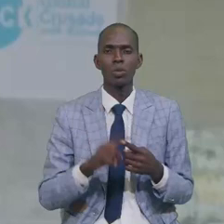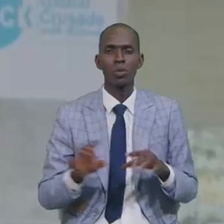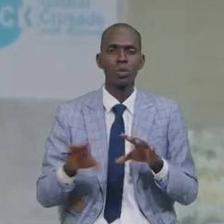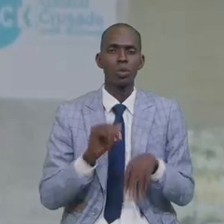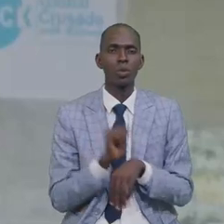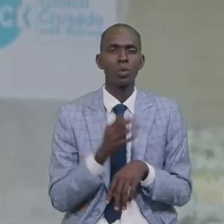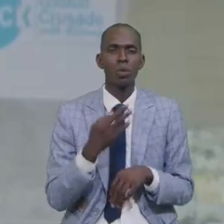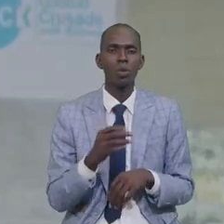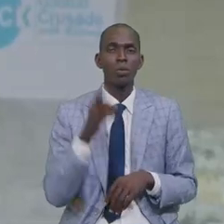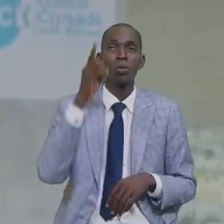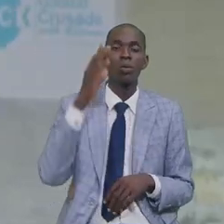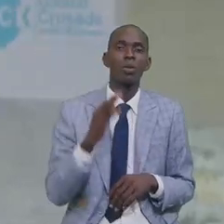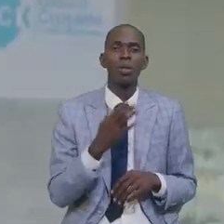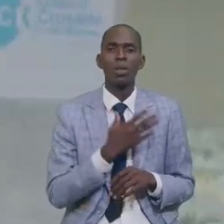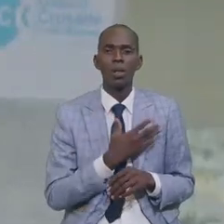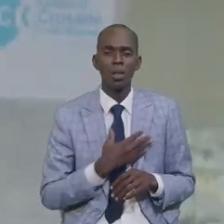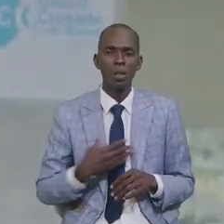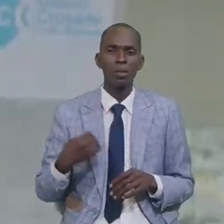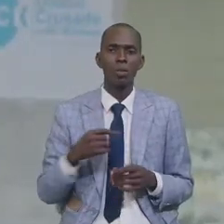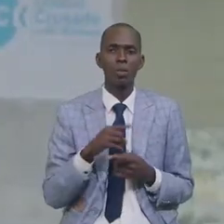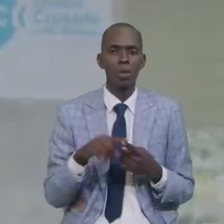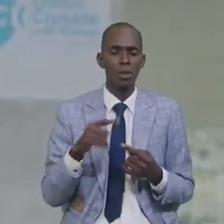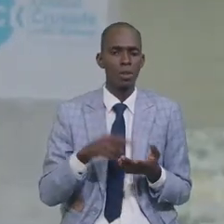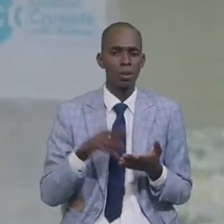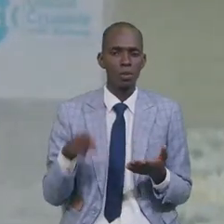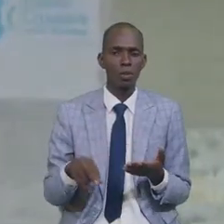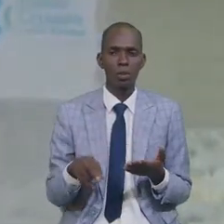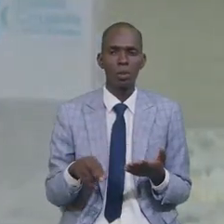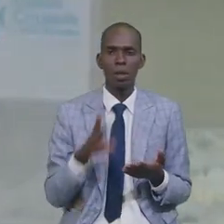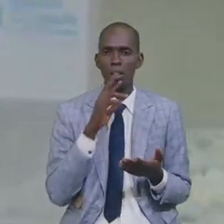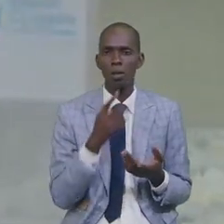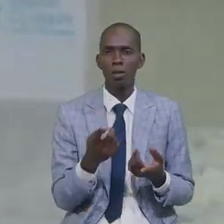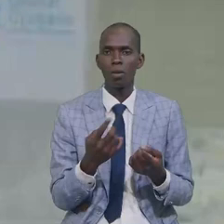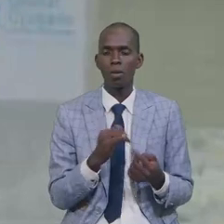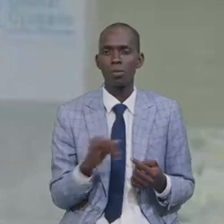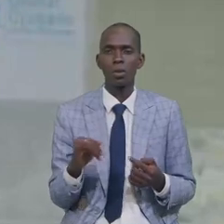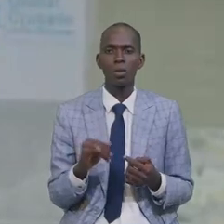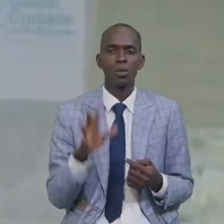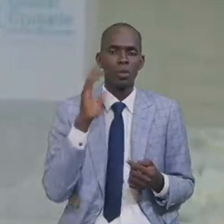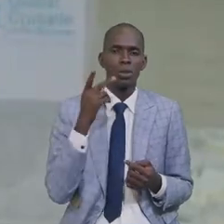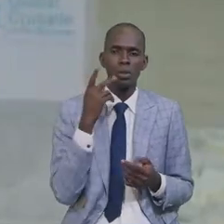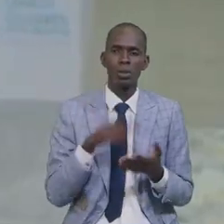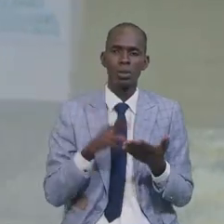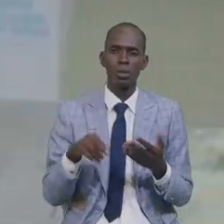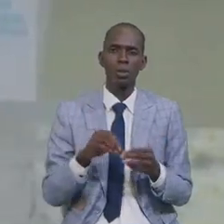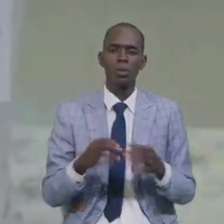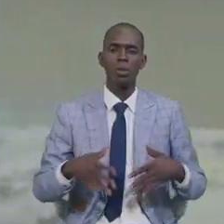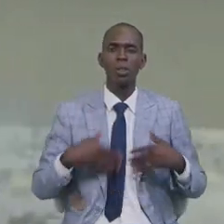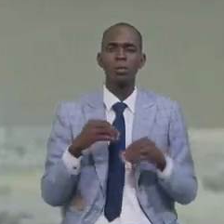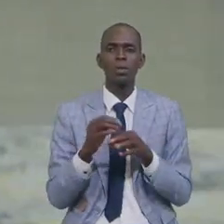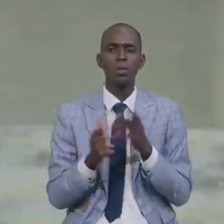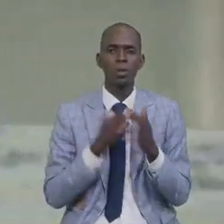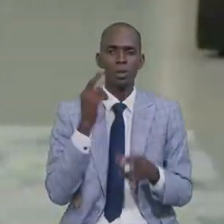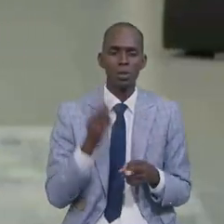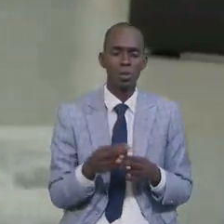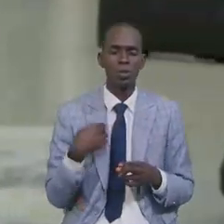pour faire l'œuvre de Dieu. Et les résultats viennent plus que jamais par le passé. Et de plus grands résultats dans ta vie au nom de